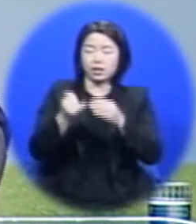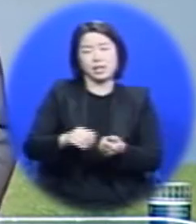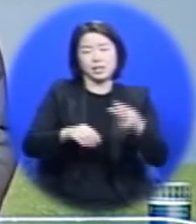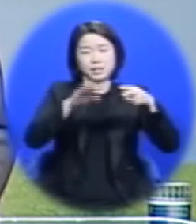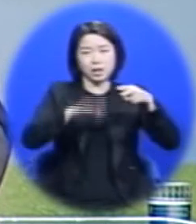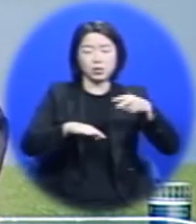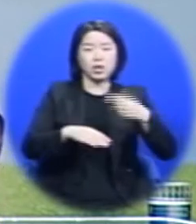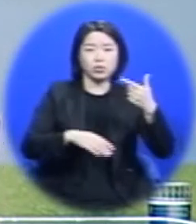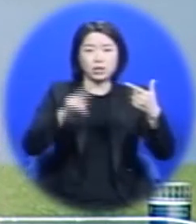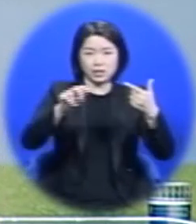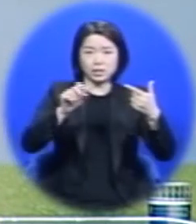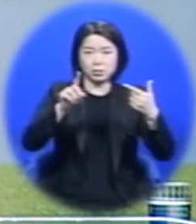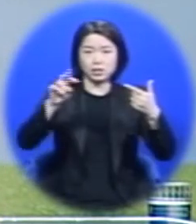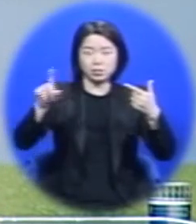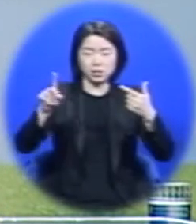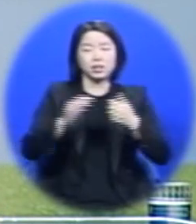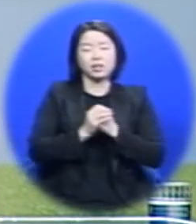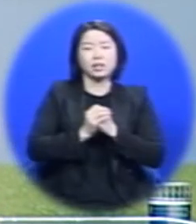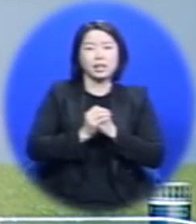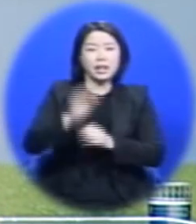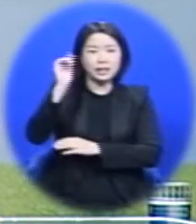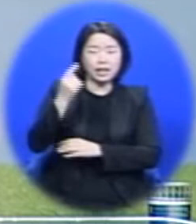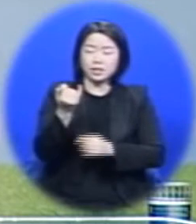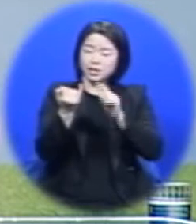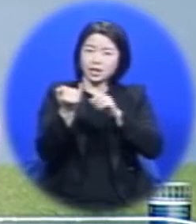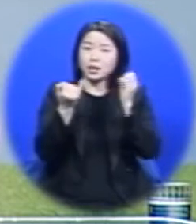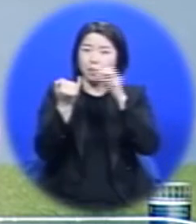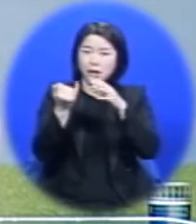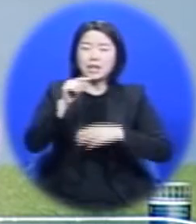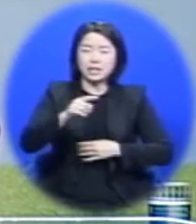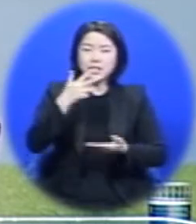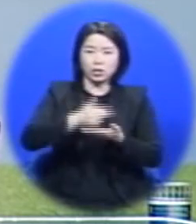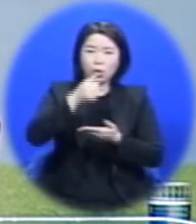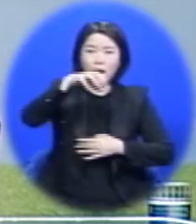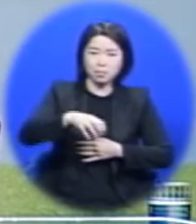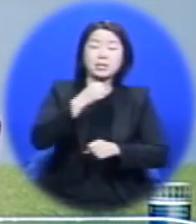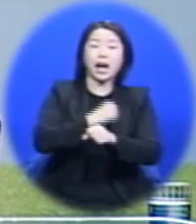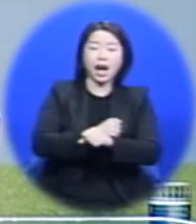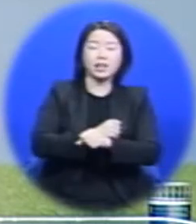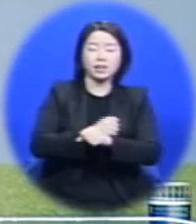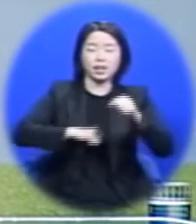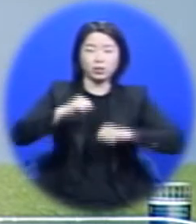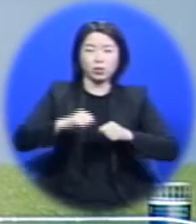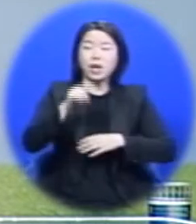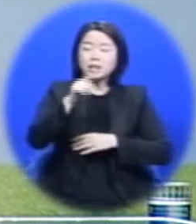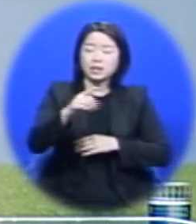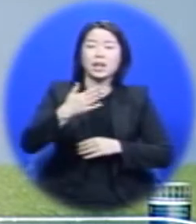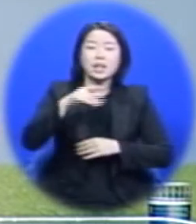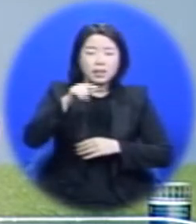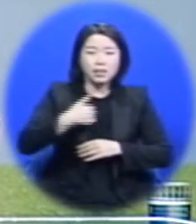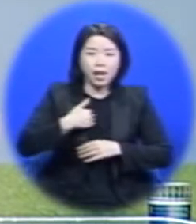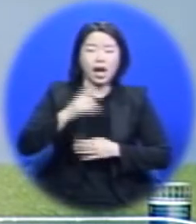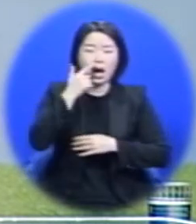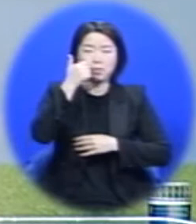21절 22절에 나옵니다. 다윗이 미갈에게 이르되 이는 여호와 앞에서 한 것이니라. 그가 내 아버지와